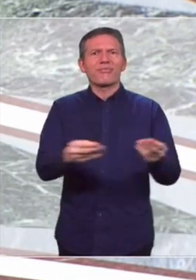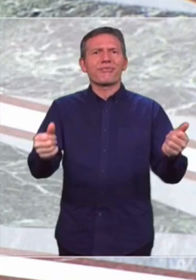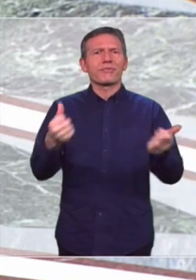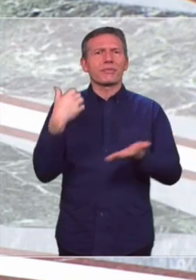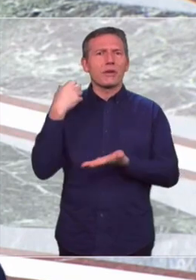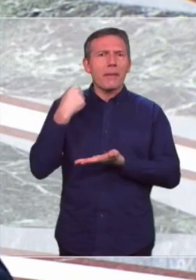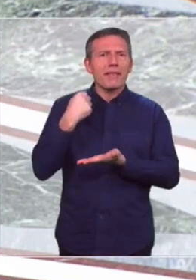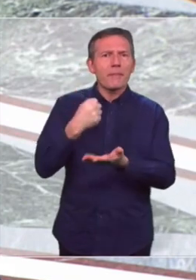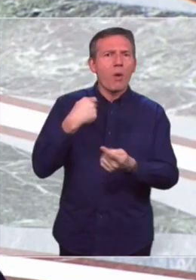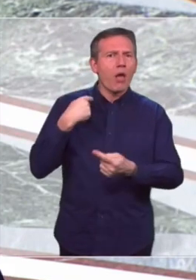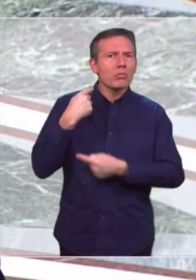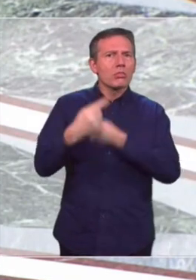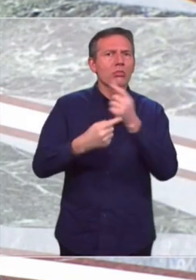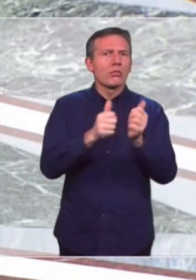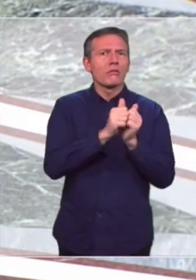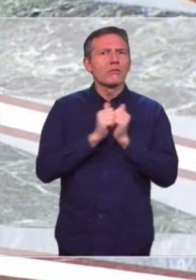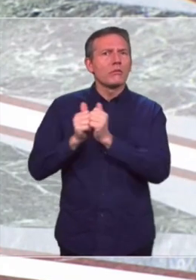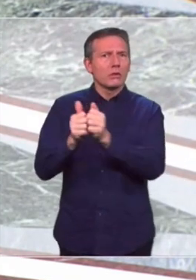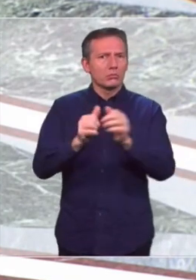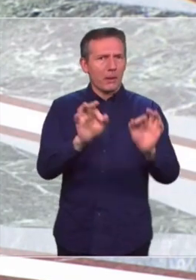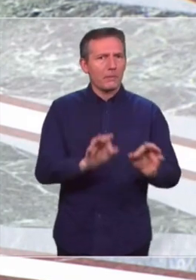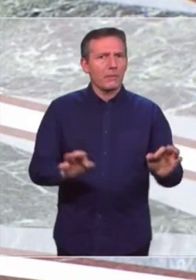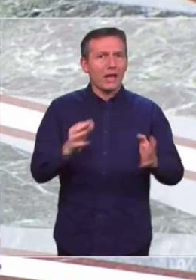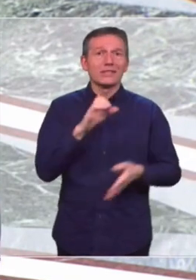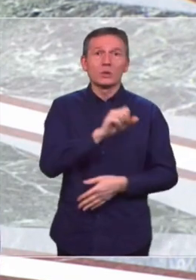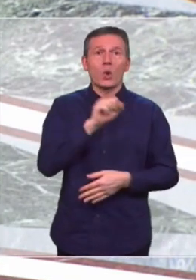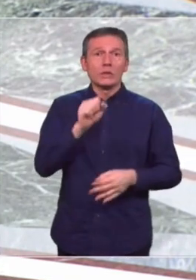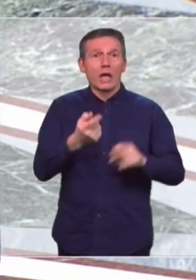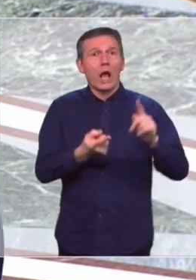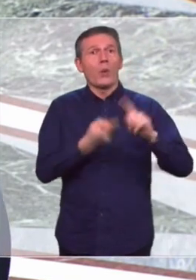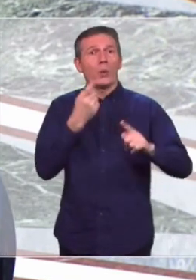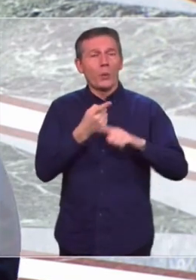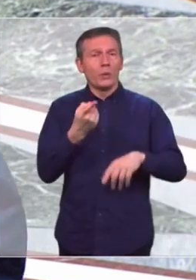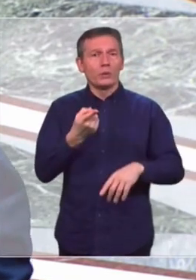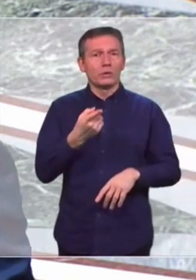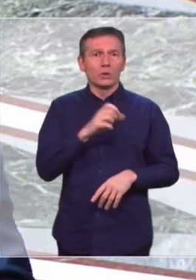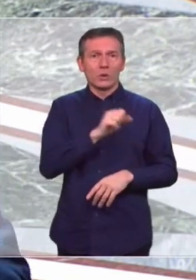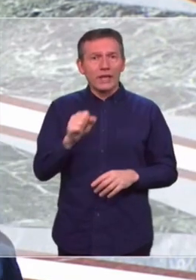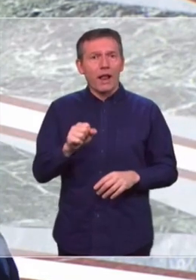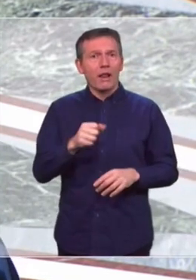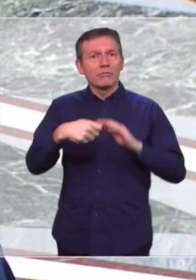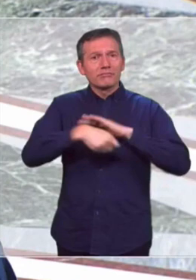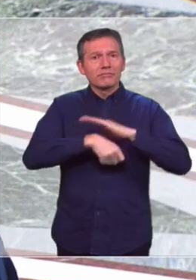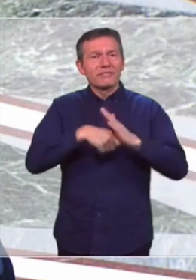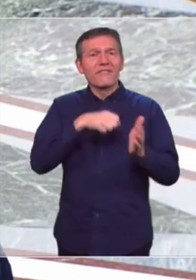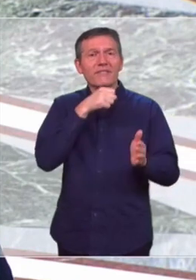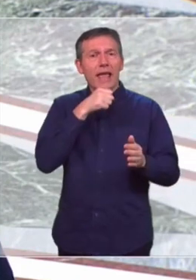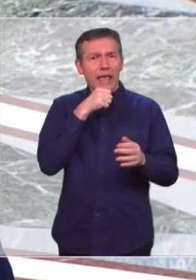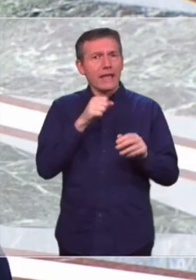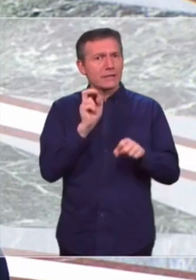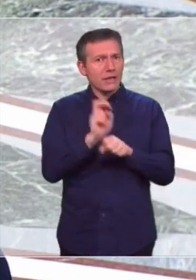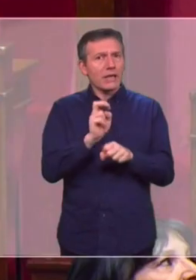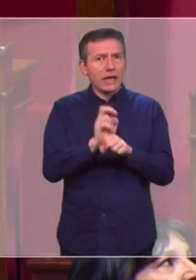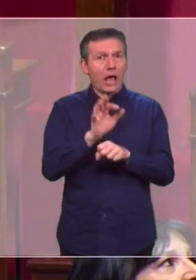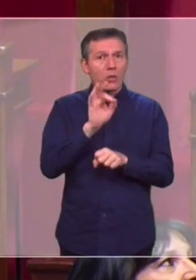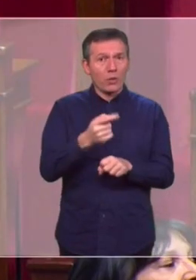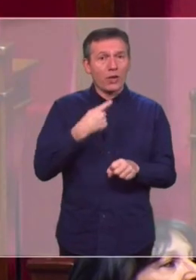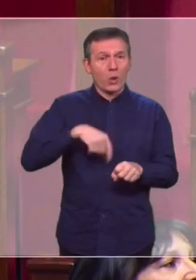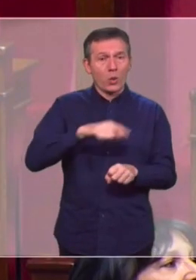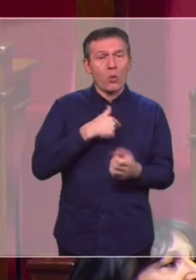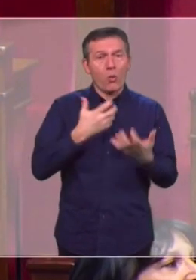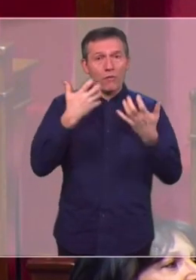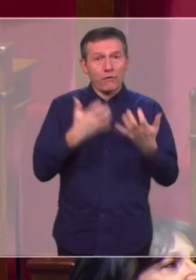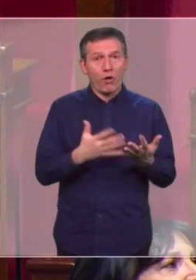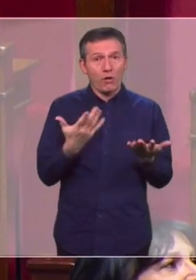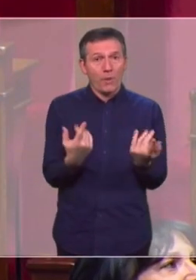patrimoine commun qui est notre sécurité sociale et notre assurance vieillesse. C'est notre volonté, au contraire, de lui donner